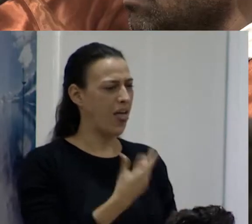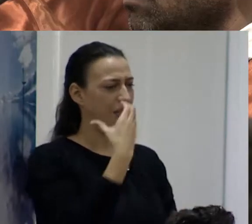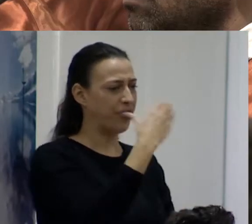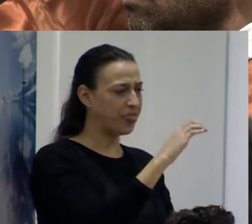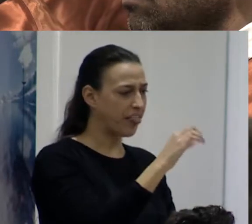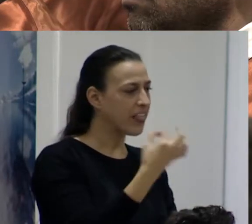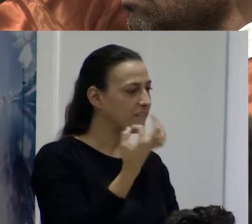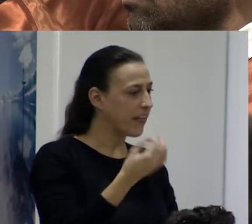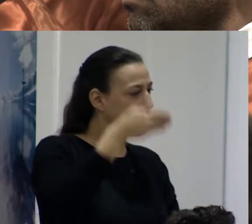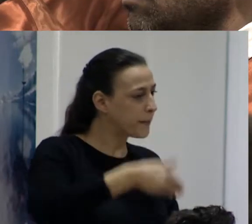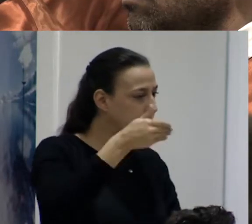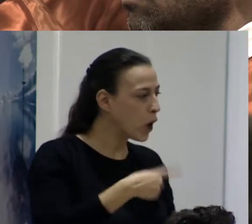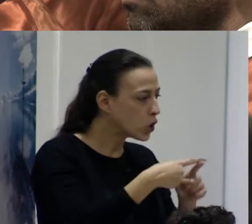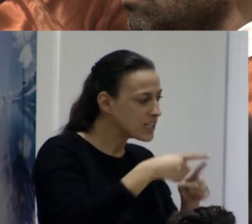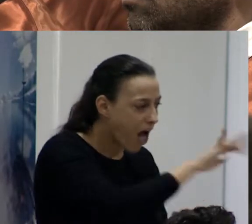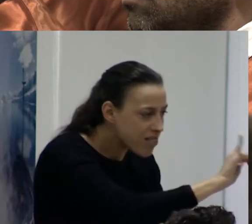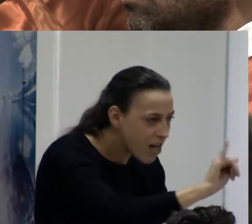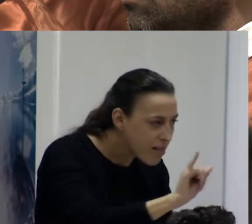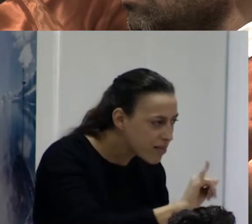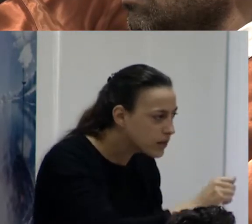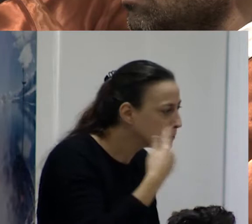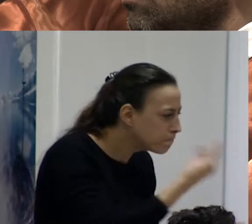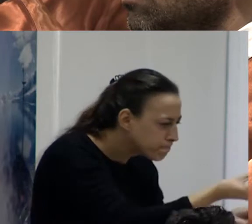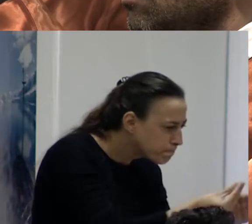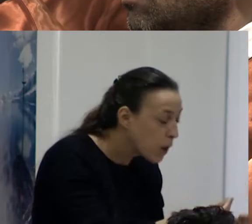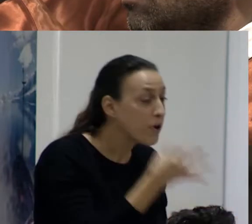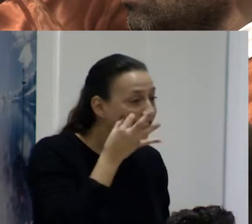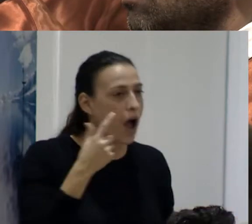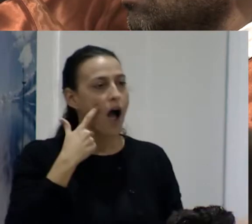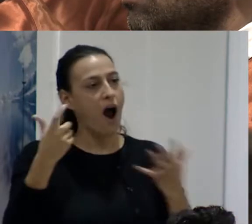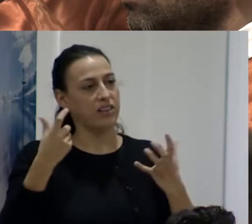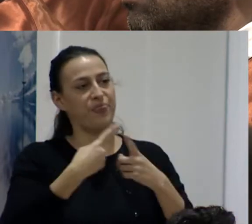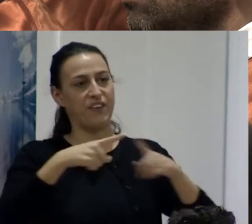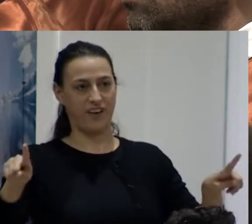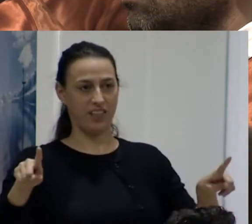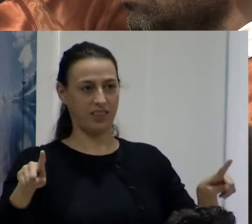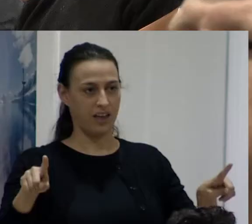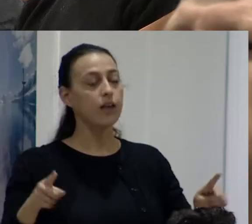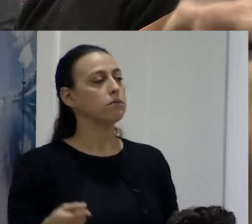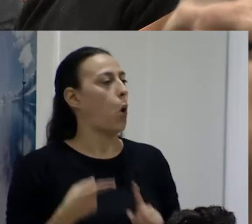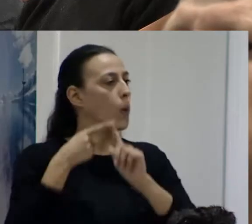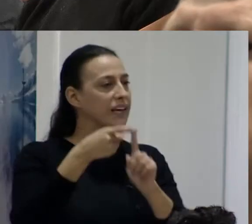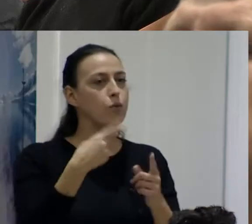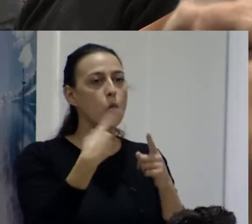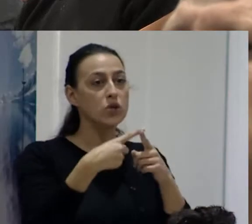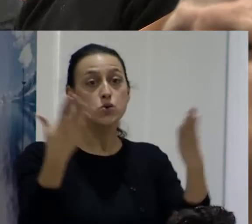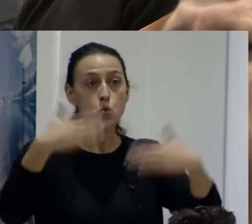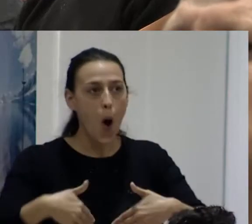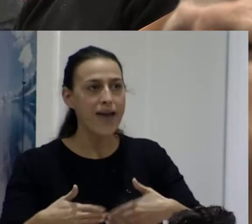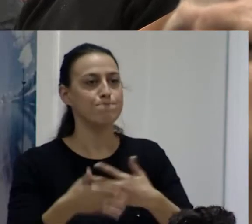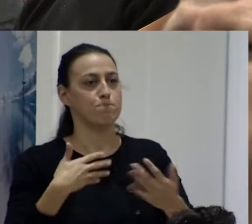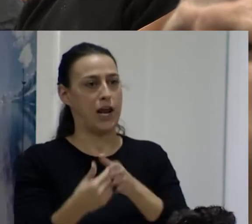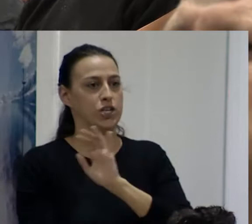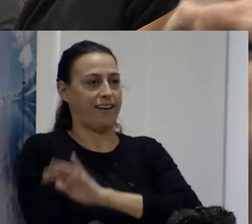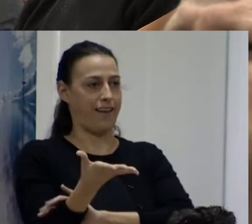Com assenyalava McLuhan, l'art pot servir com a far, un distant sistema d'avís que pot dir a la